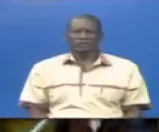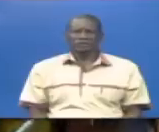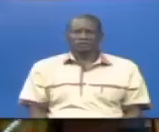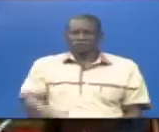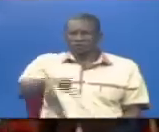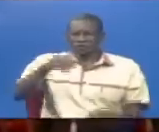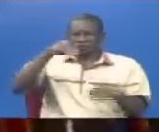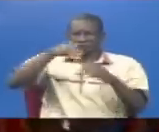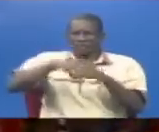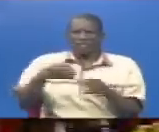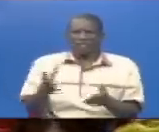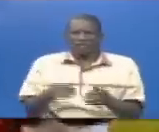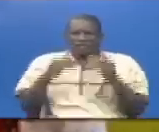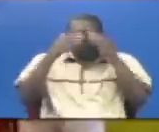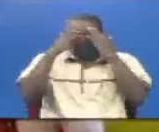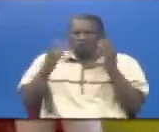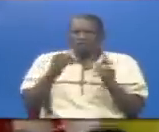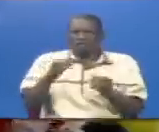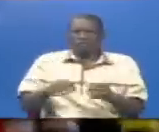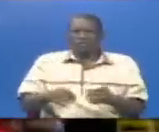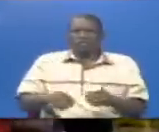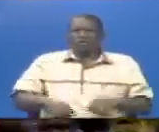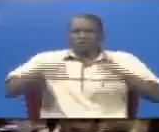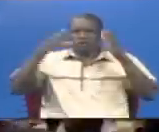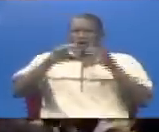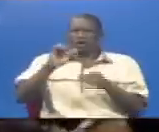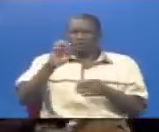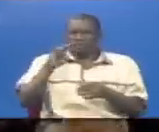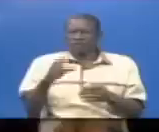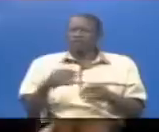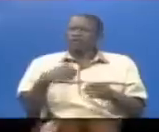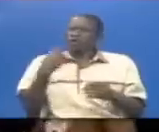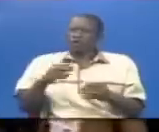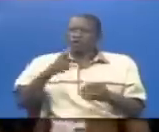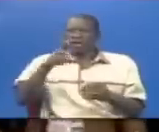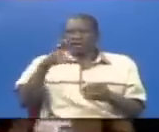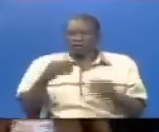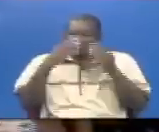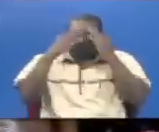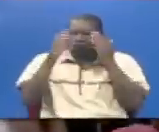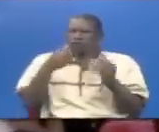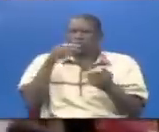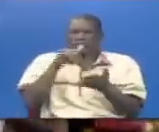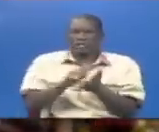Amepatikana hapa ndani, hatujajua na kama ni afisa wa IEBC ama ni returning officer.